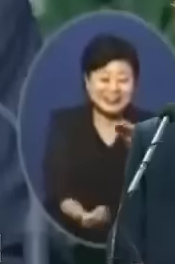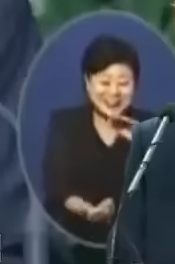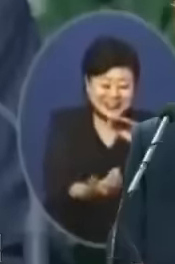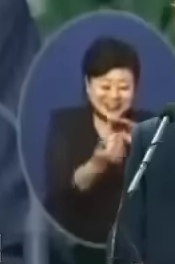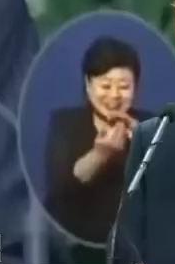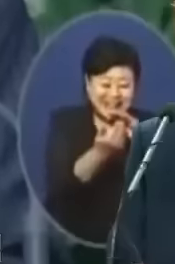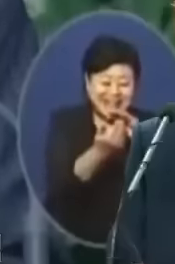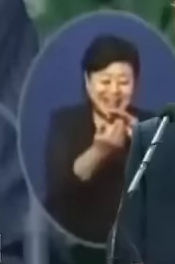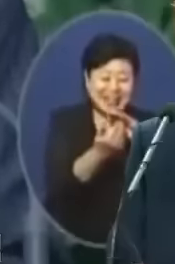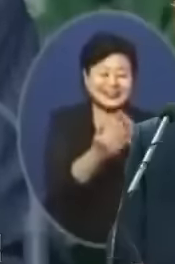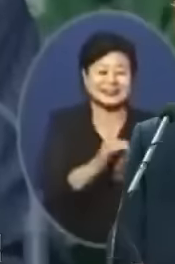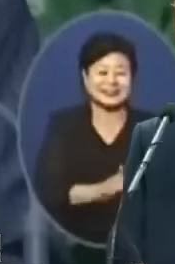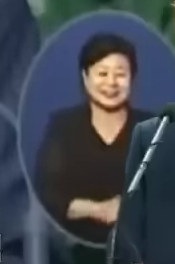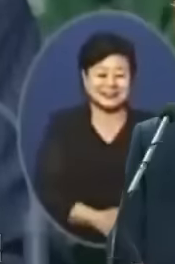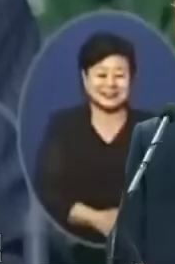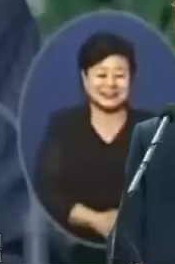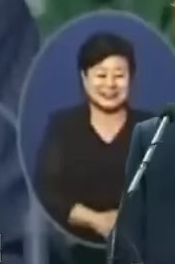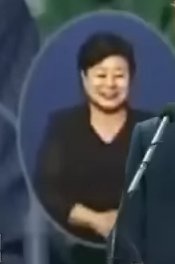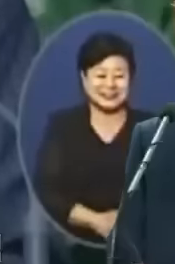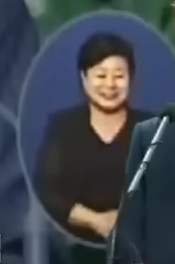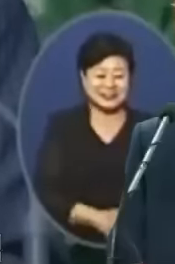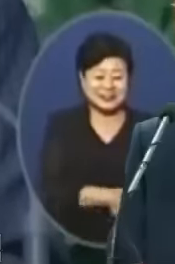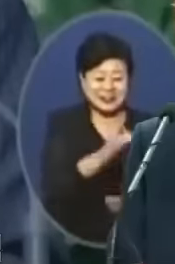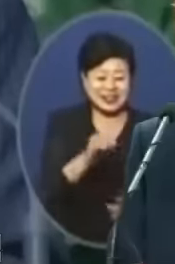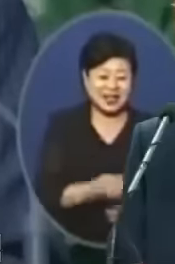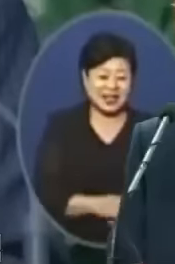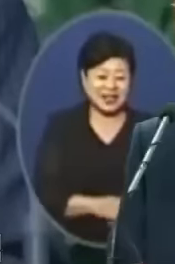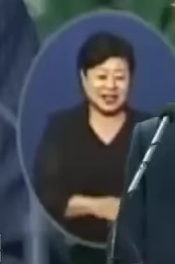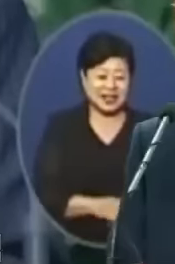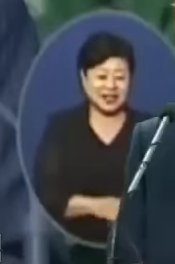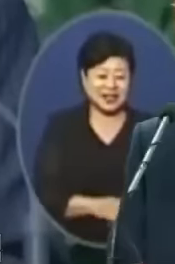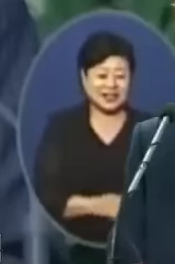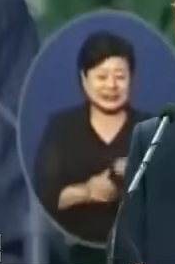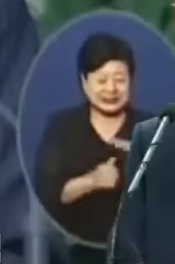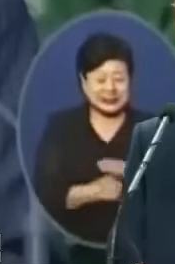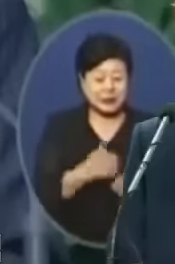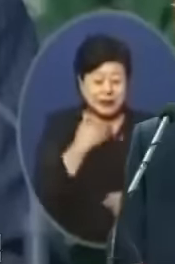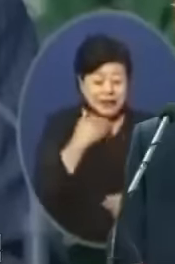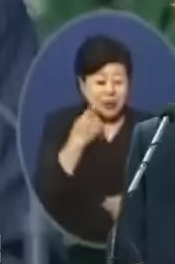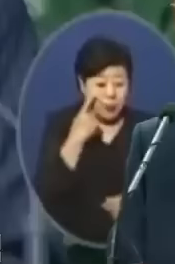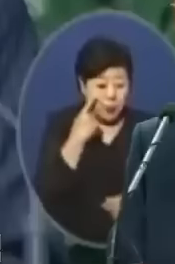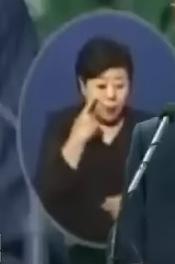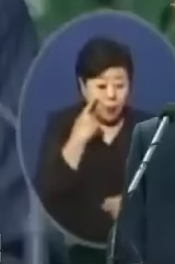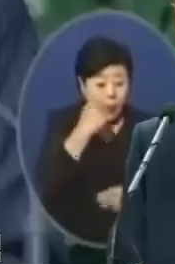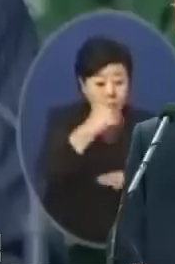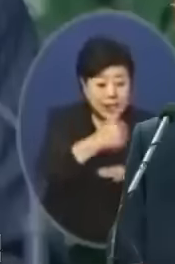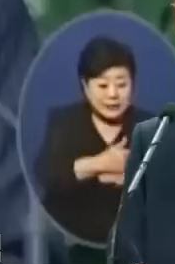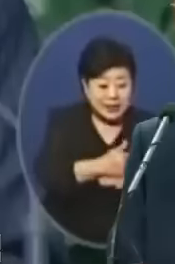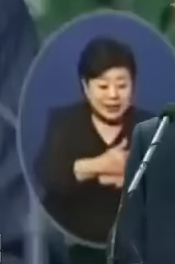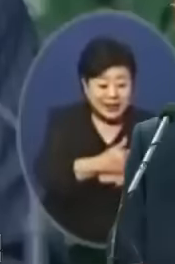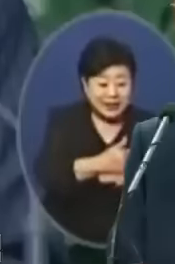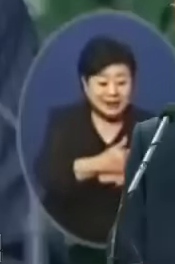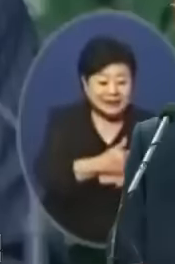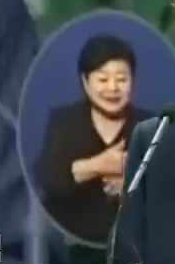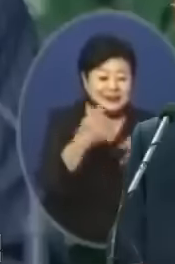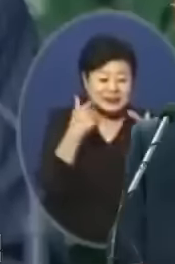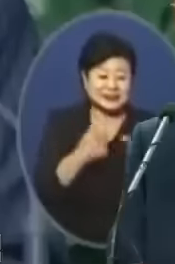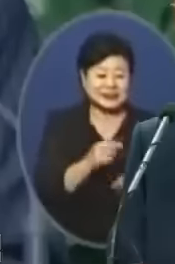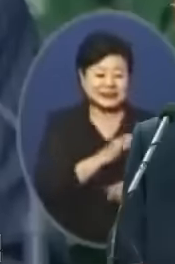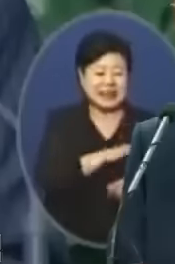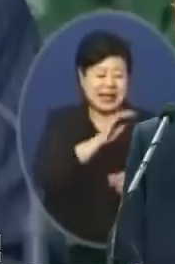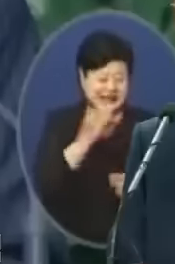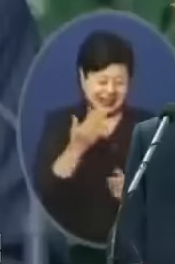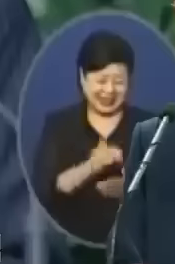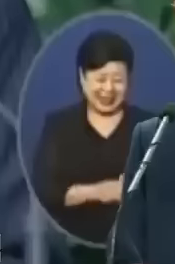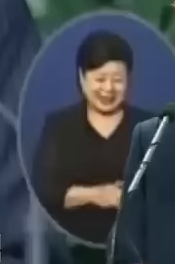선을 이룬다고 말하는 것입니다. 우리가 결국 참고 기다려보면 끝에 가서는 언제나 잘